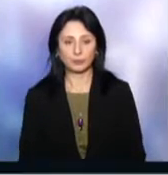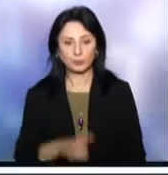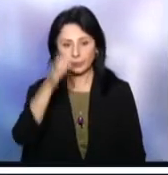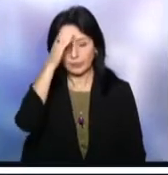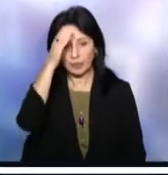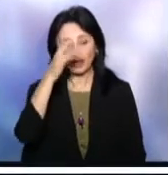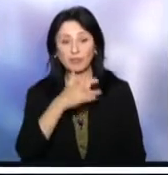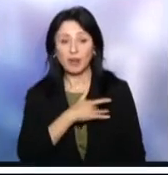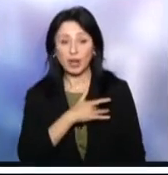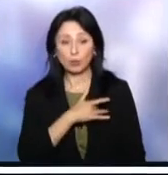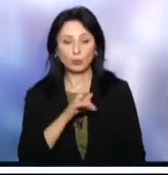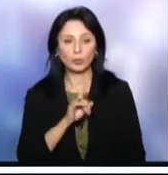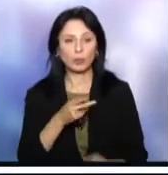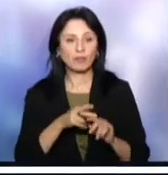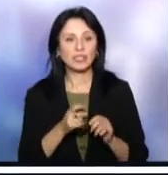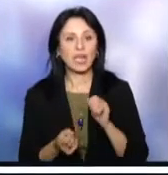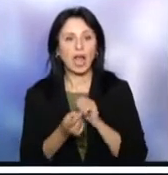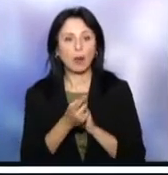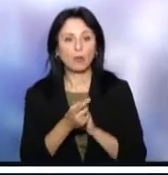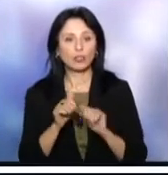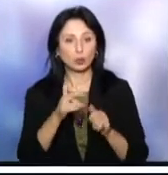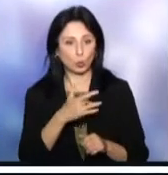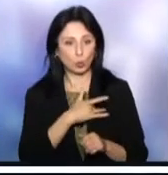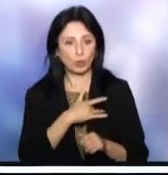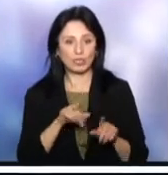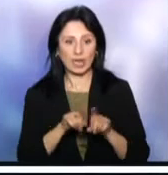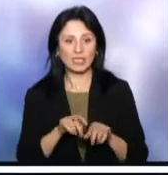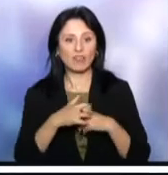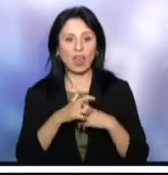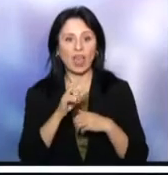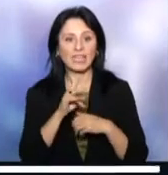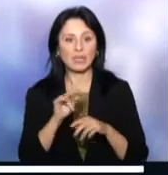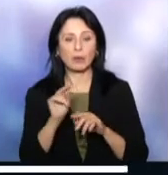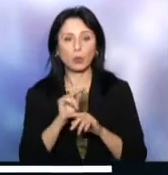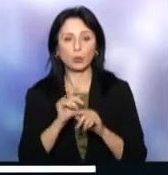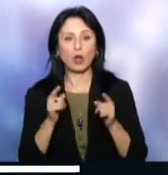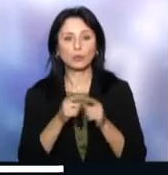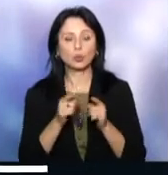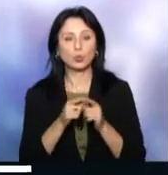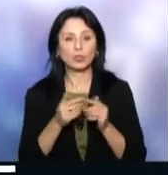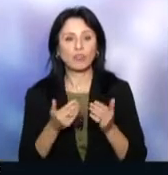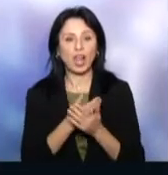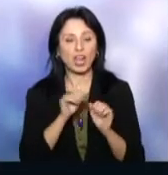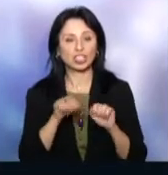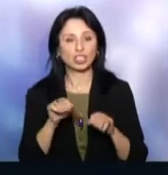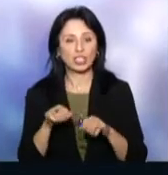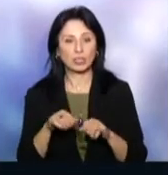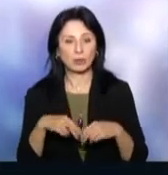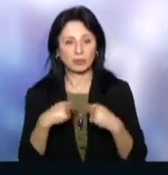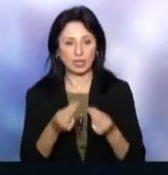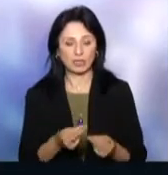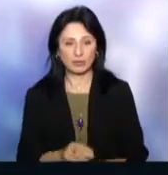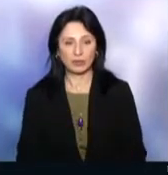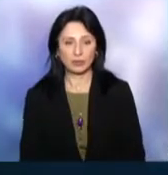მეცნიერები ვარაუდობენ, რომ ეს აღმოჩენა როგორც გულის, ასევე ეგზემის მკურნალობის კუთხით ახალ შესაძლებლობებს